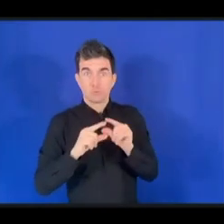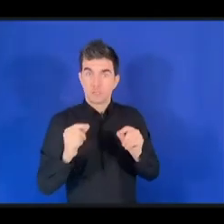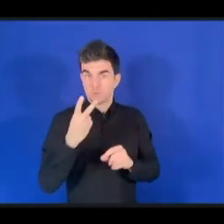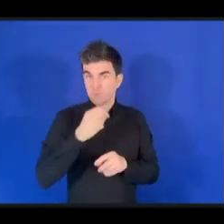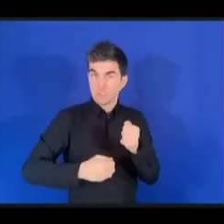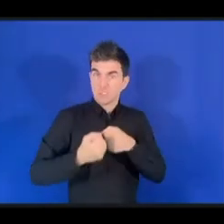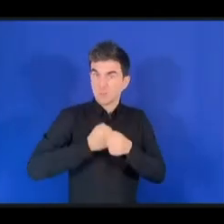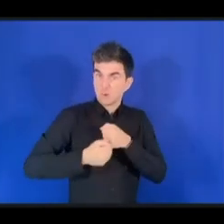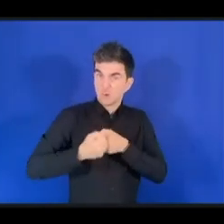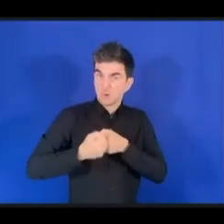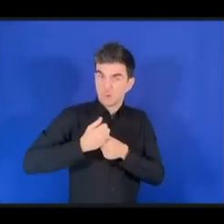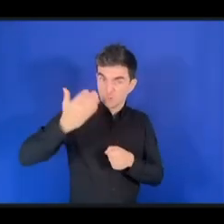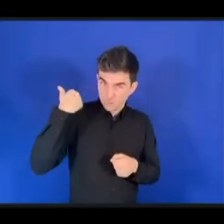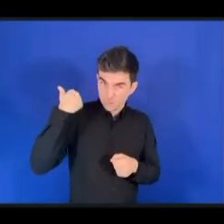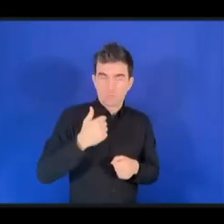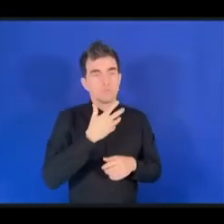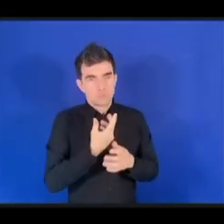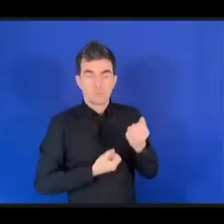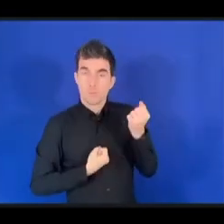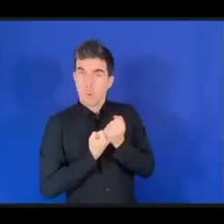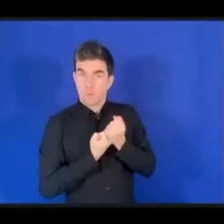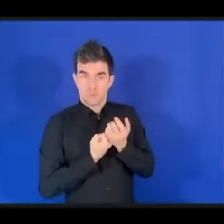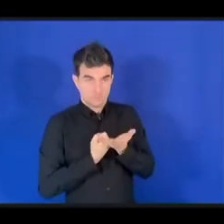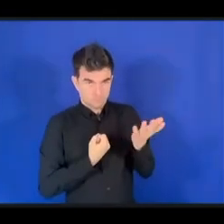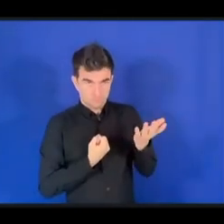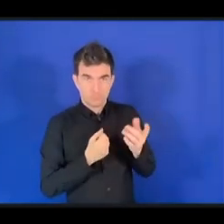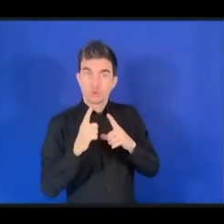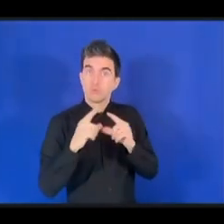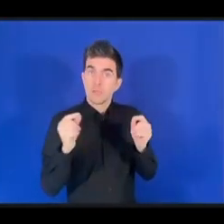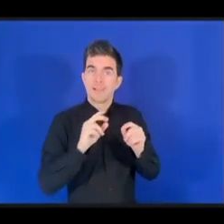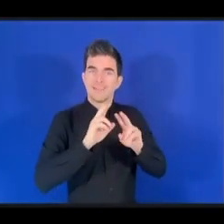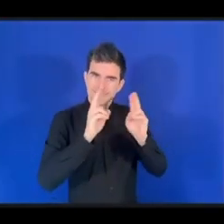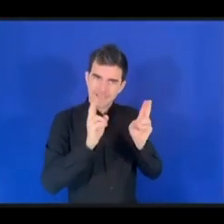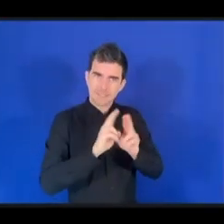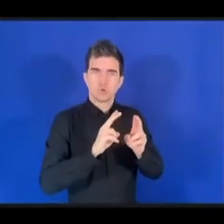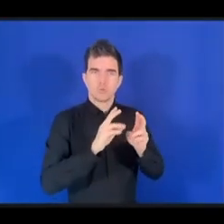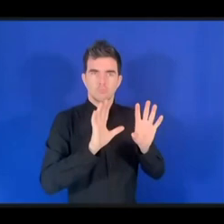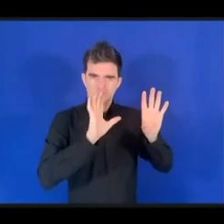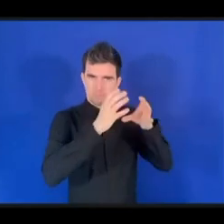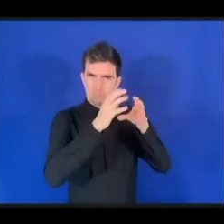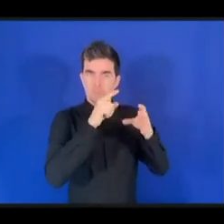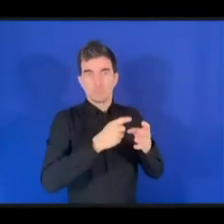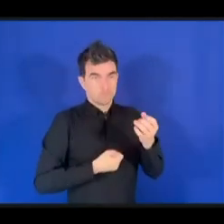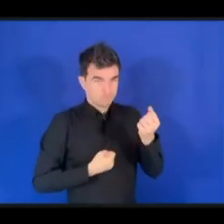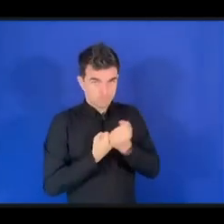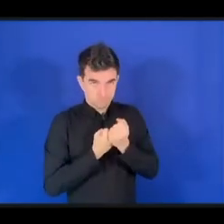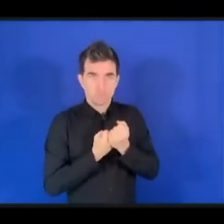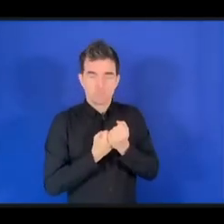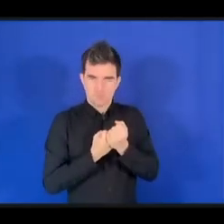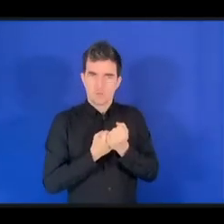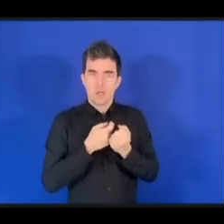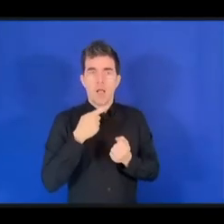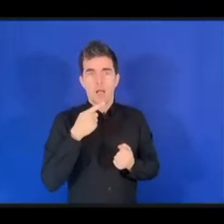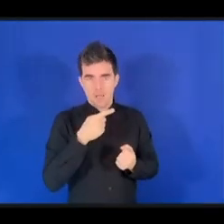たそしてジャをして日本とはたくさんの協力を受けており